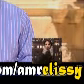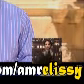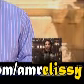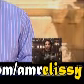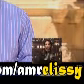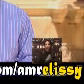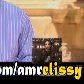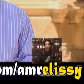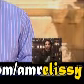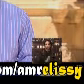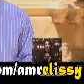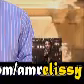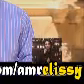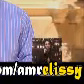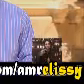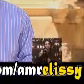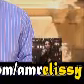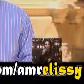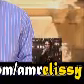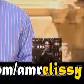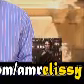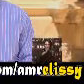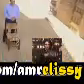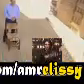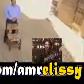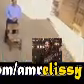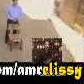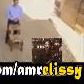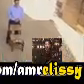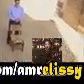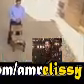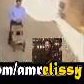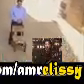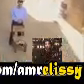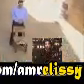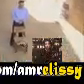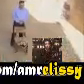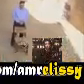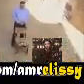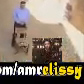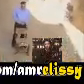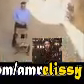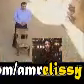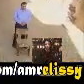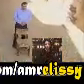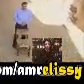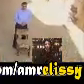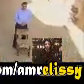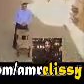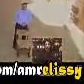تعالوا نشوف وعود المحافظ اللي احنا هنتابعها.